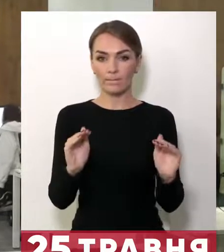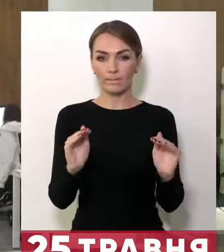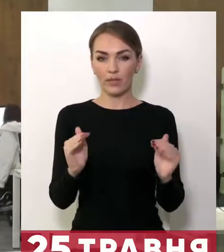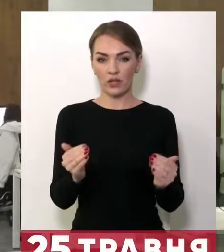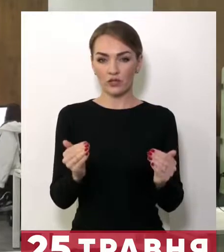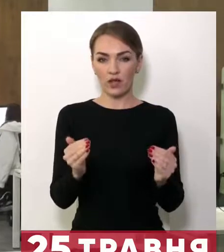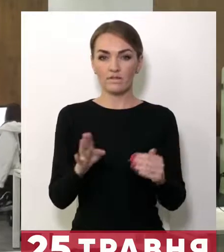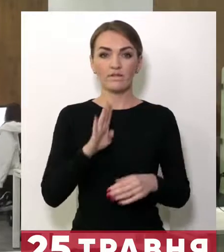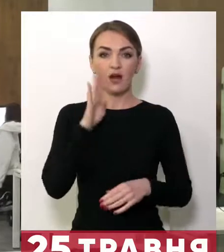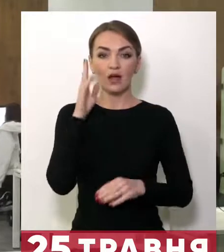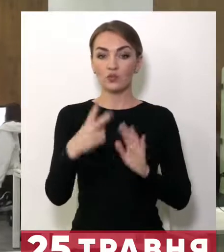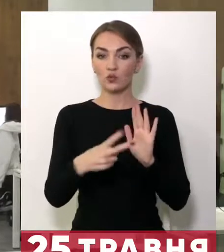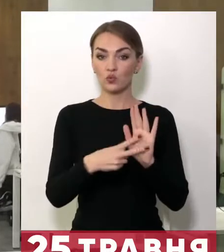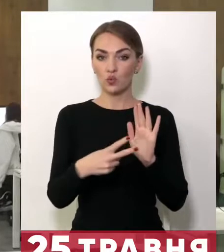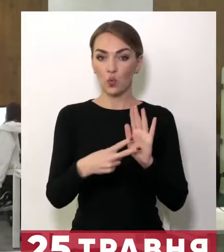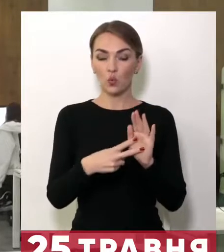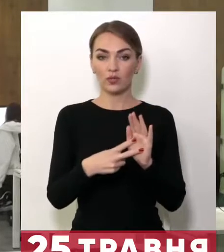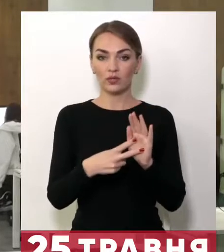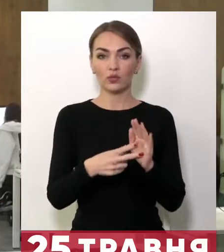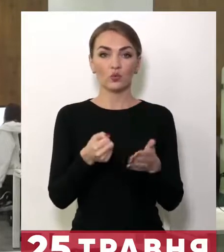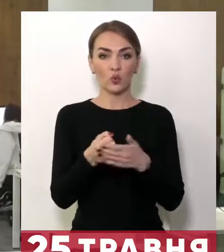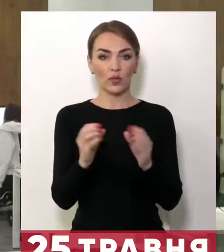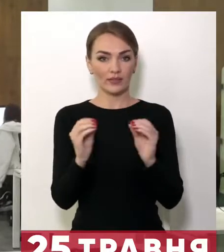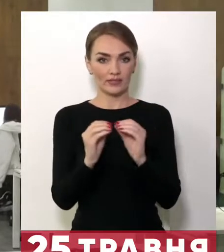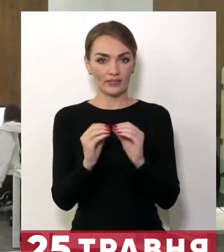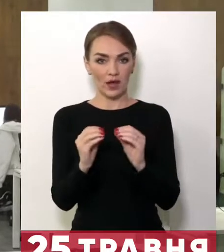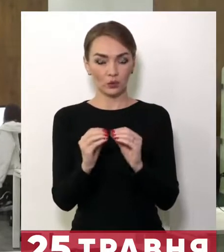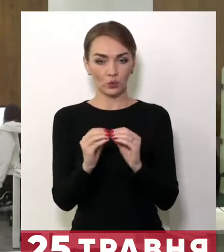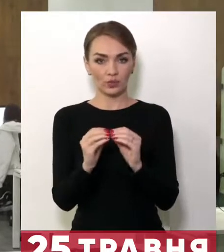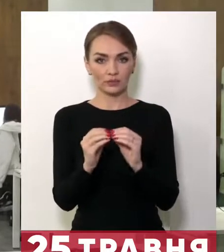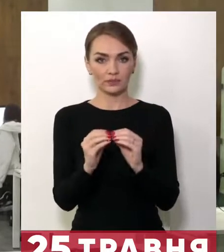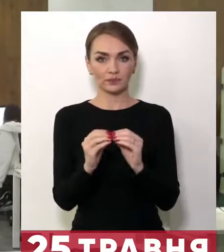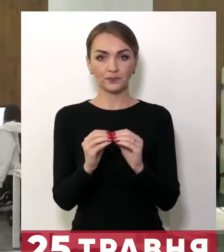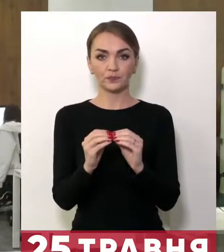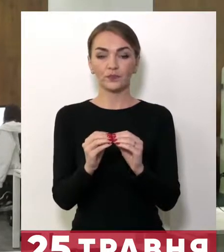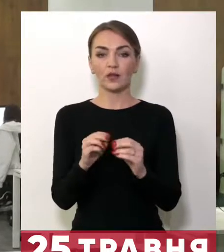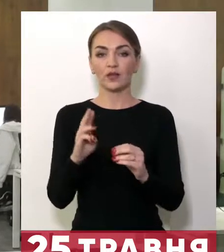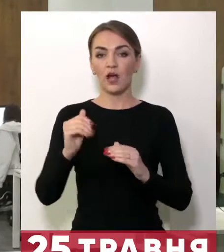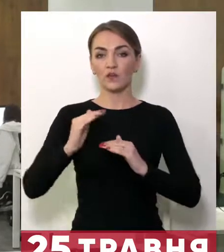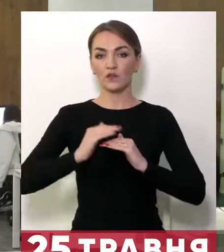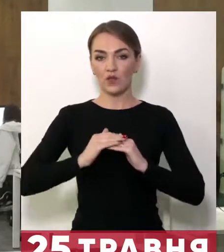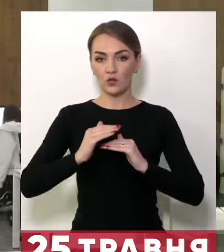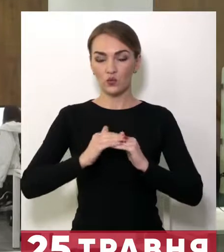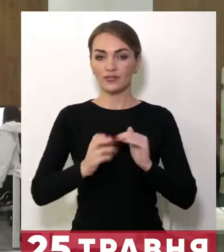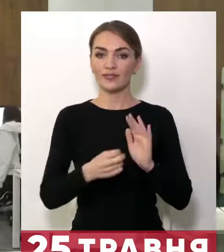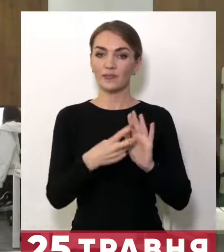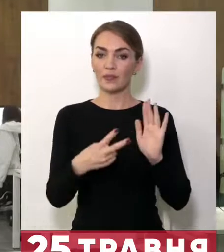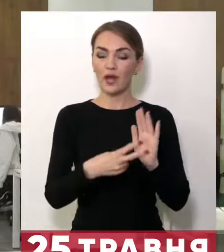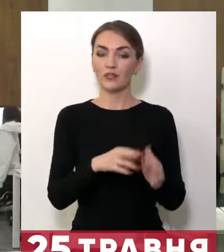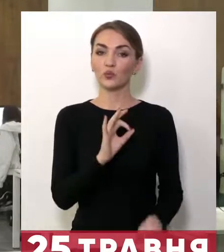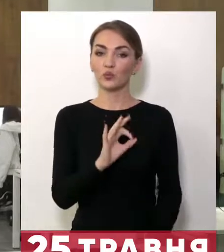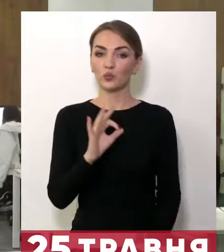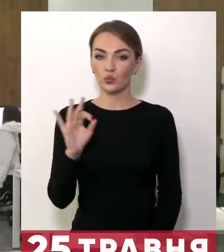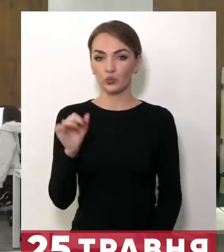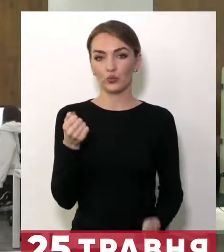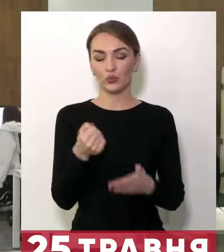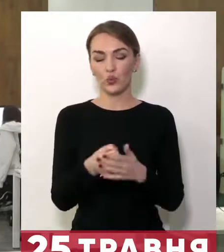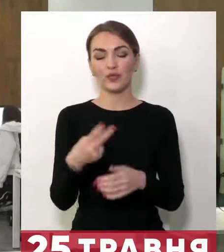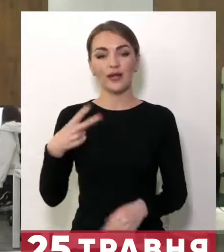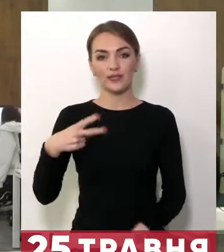обмеження вранці з 7 ранку до 10 ранку та ввечері з 17.00